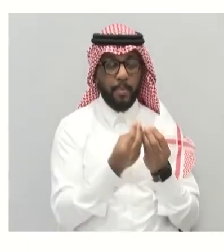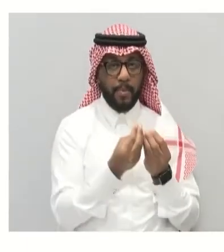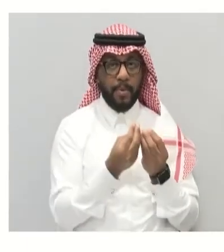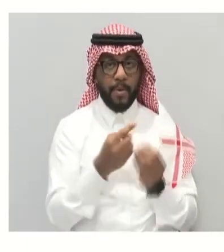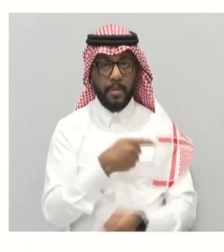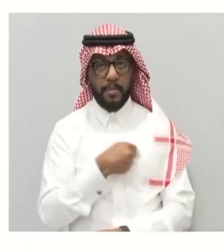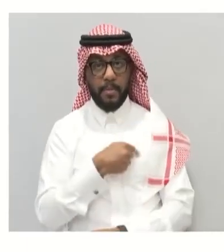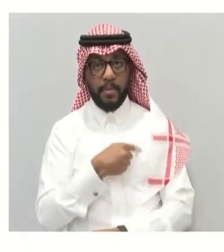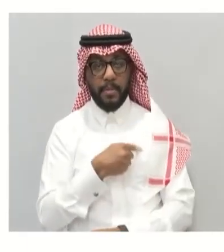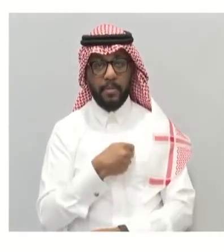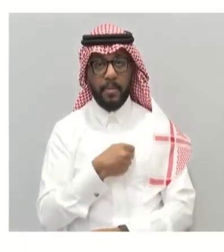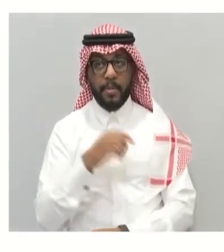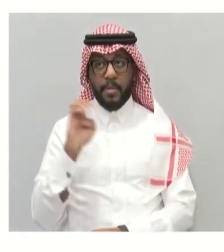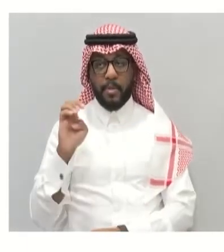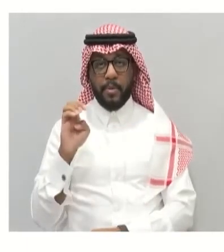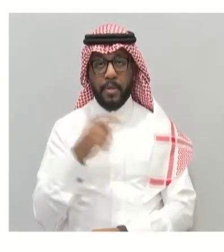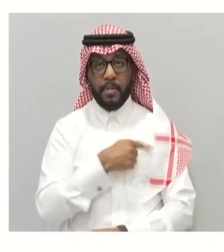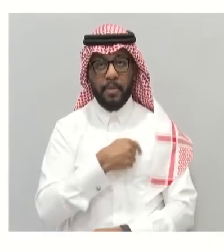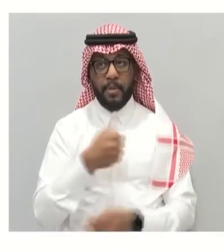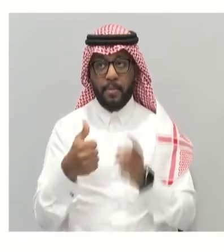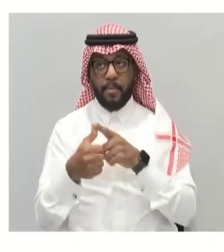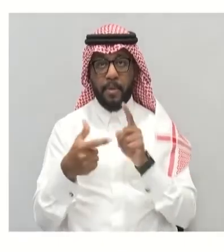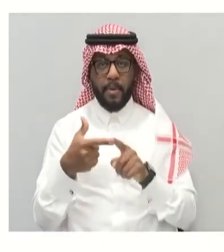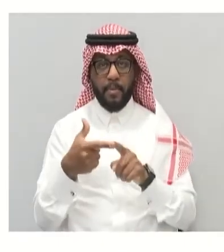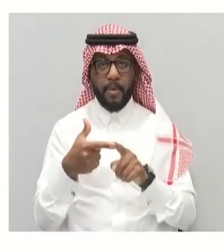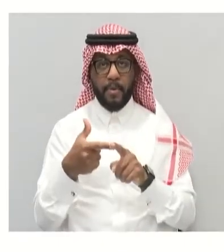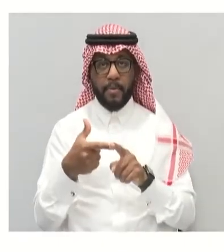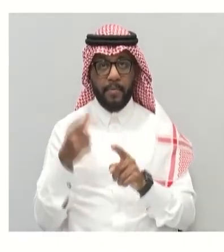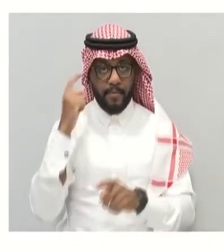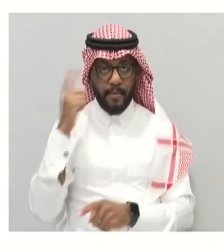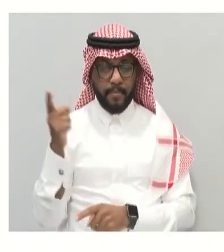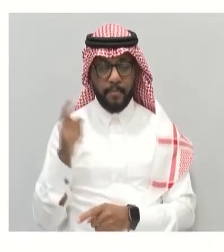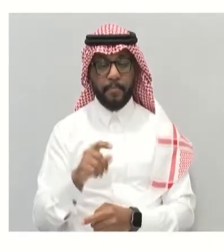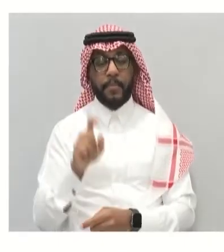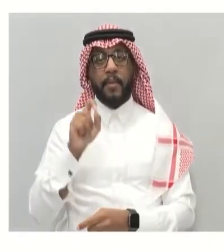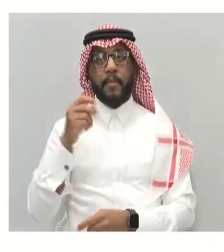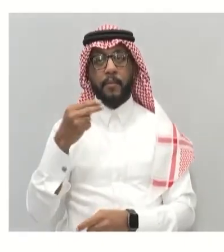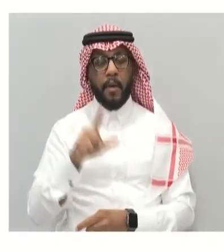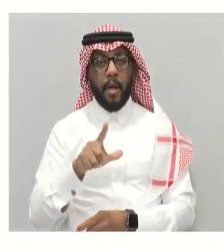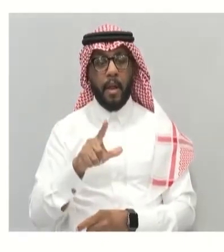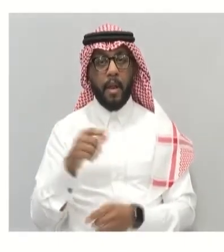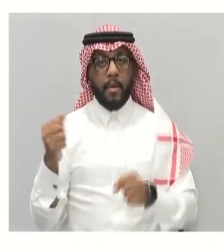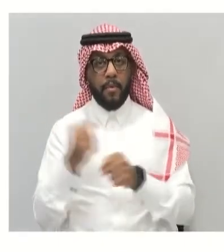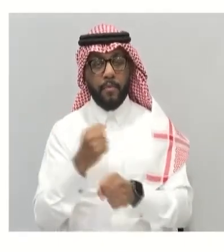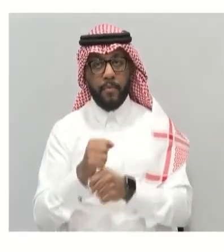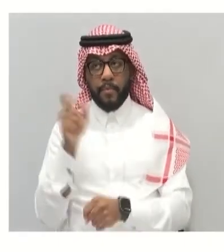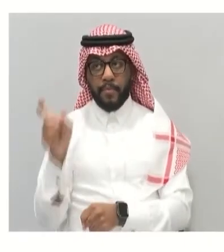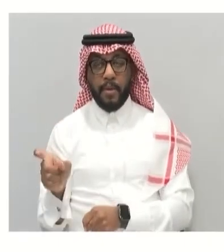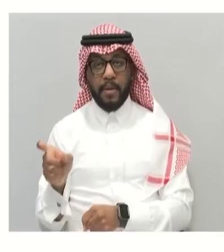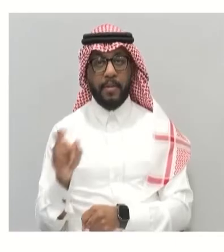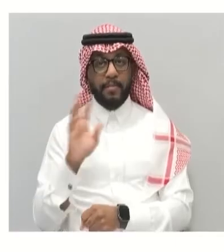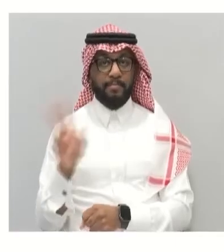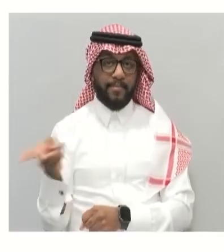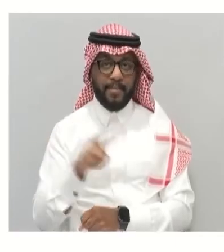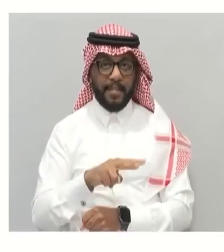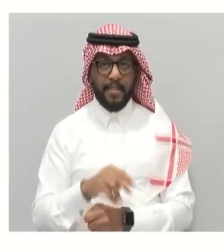اسميه مبتدا وخبر او جمله فعليه فعل وفاعل مستتر كما في هذه الجمله